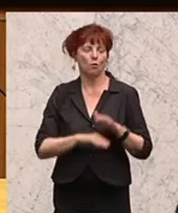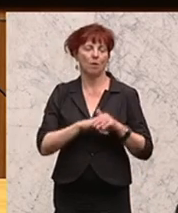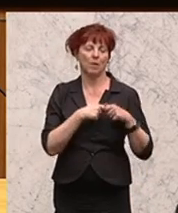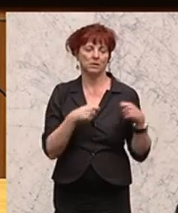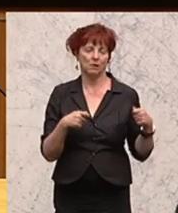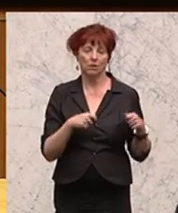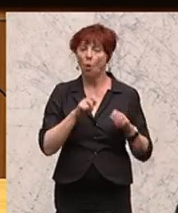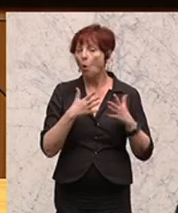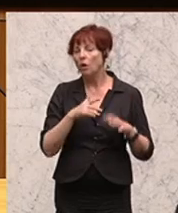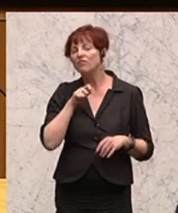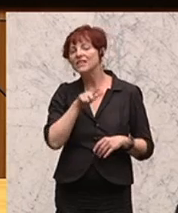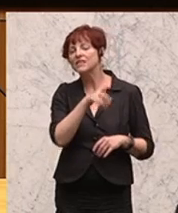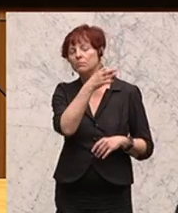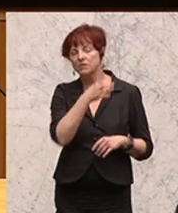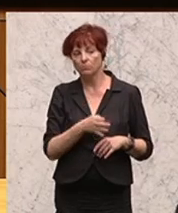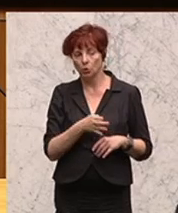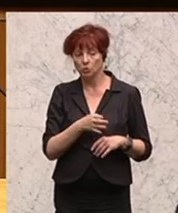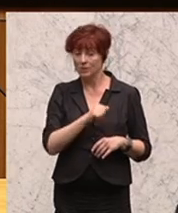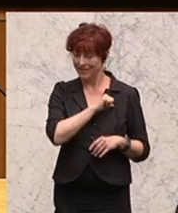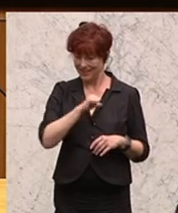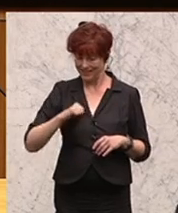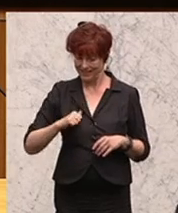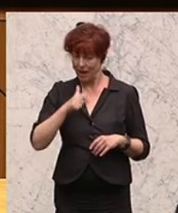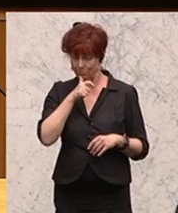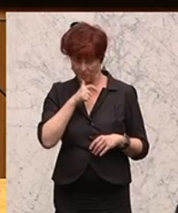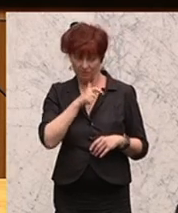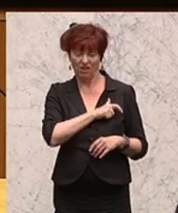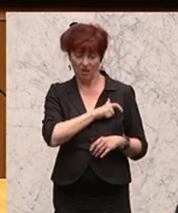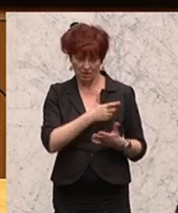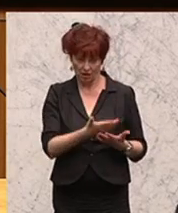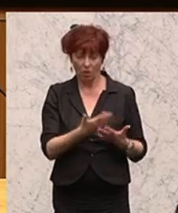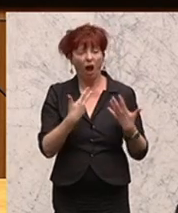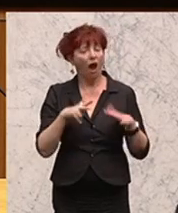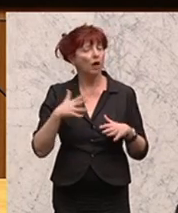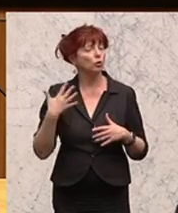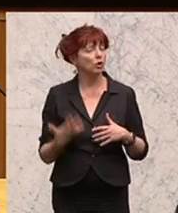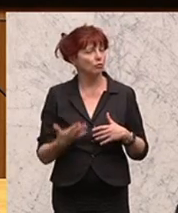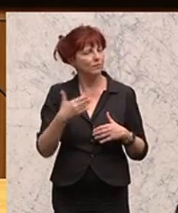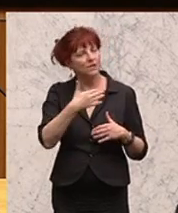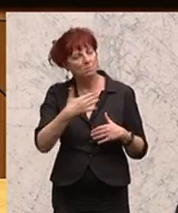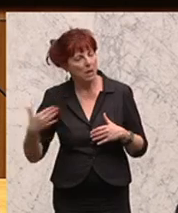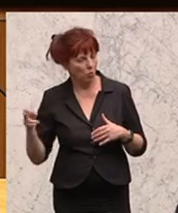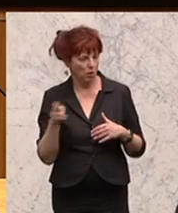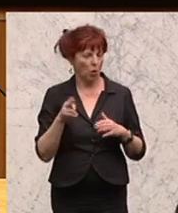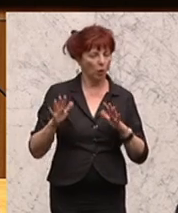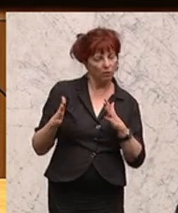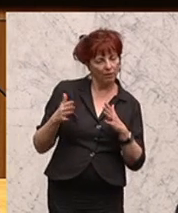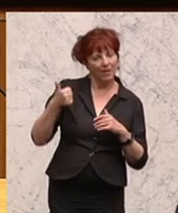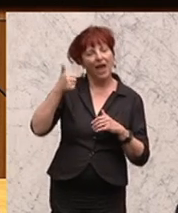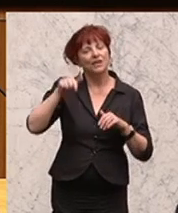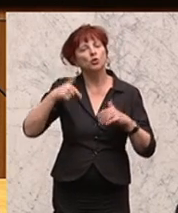rund 17% werden aus der Selbstfinanzierung getragen, rund 850 Millionen Euro der Betrag.